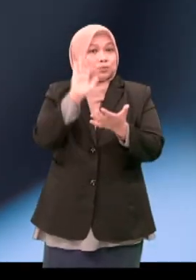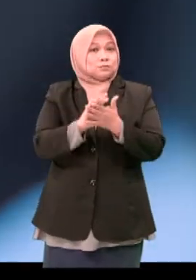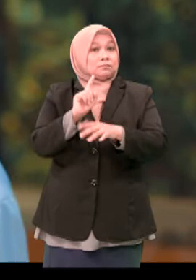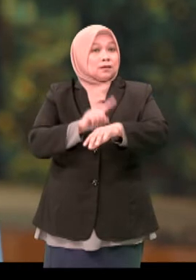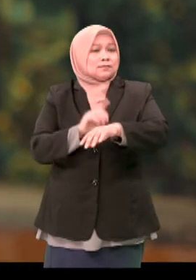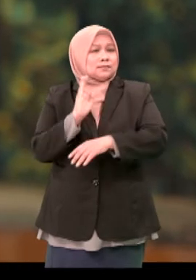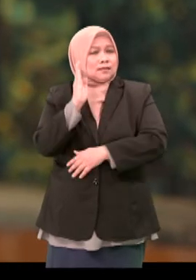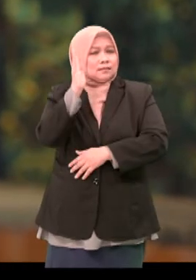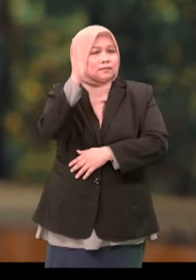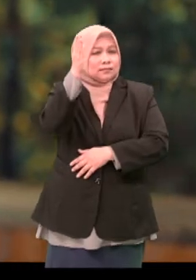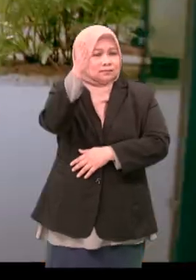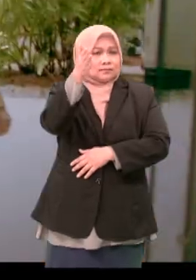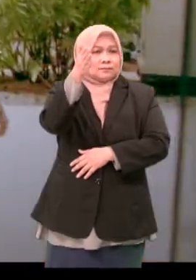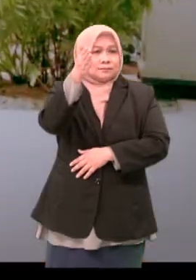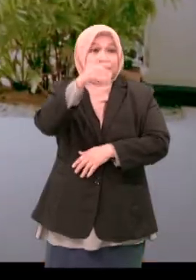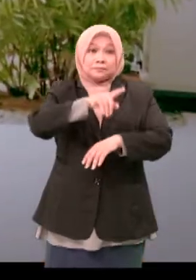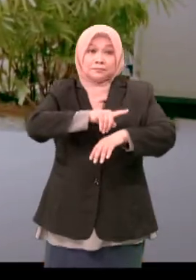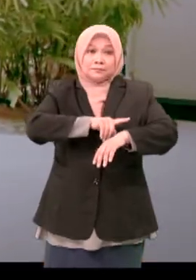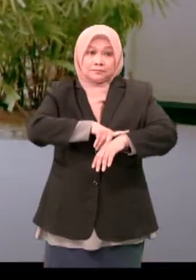suatu masa